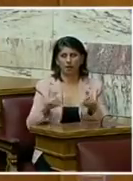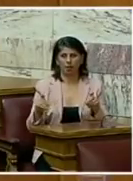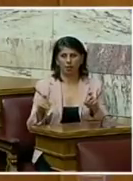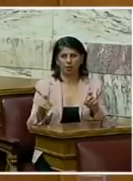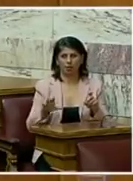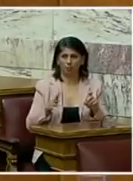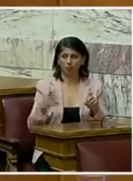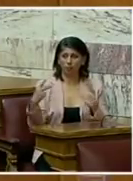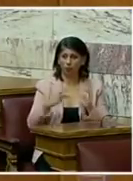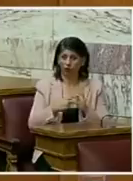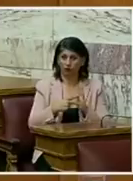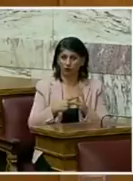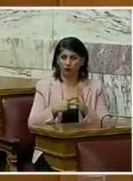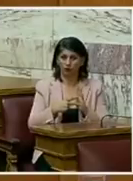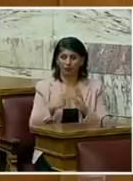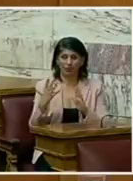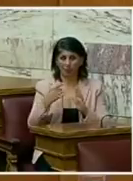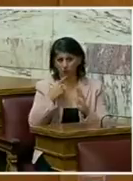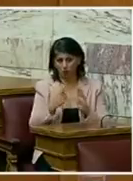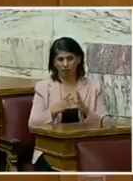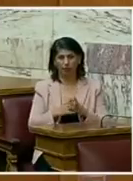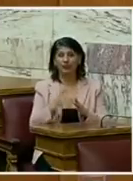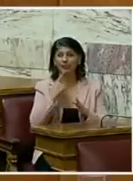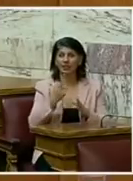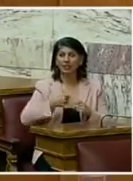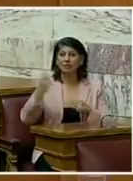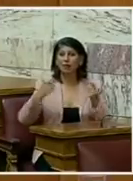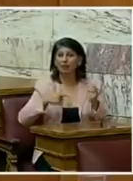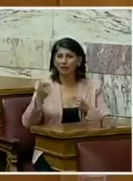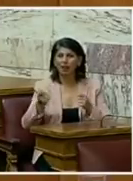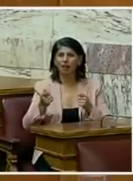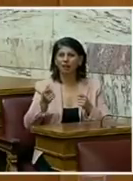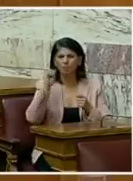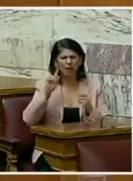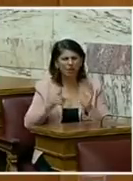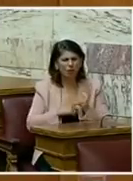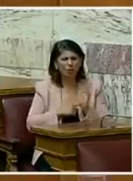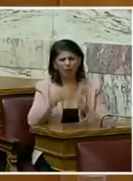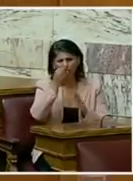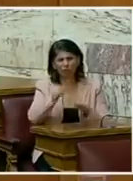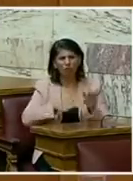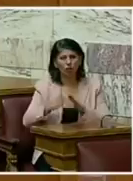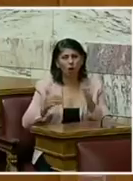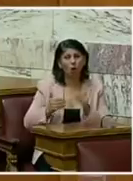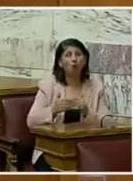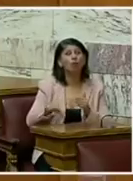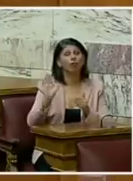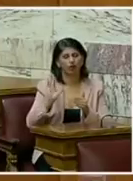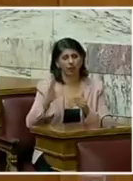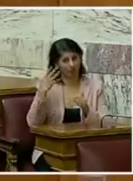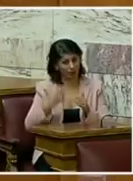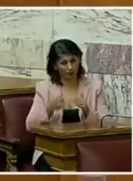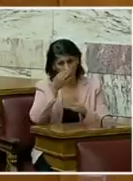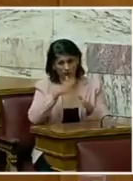το 2011. Τι έλεγε δηλαδή. Η σπατάλη, η παρακονομία και η διαφθορά στην υγεία δεν έχει όρια. Η ύπαρξη διαφθοράς είναι από